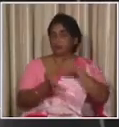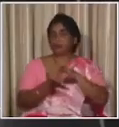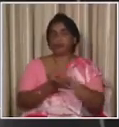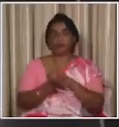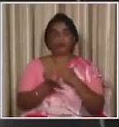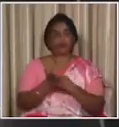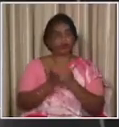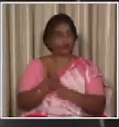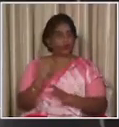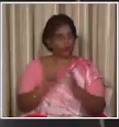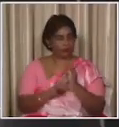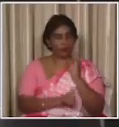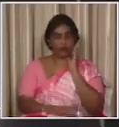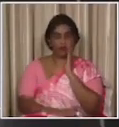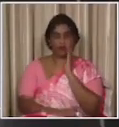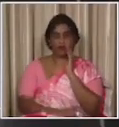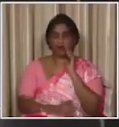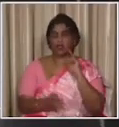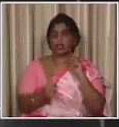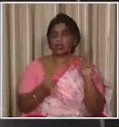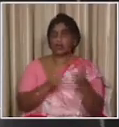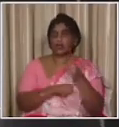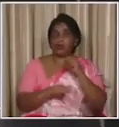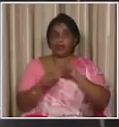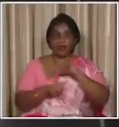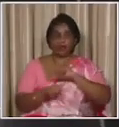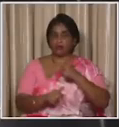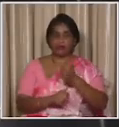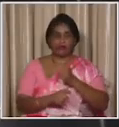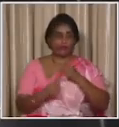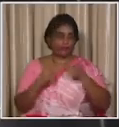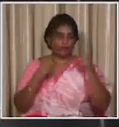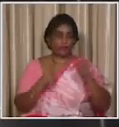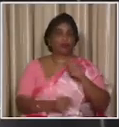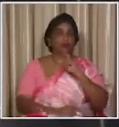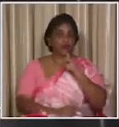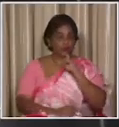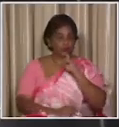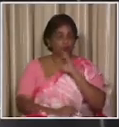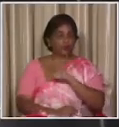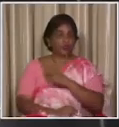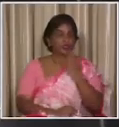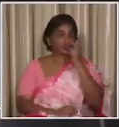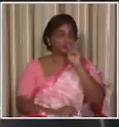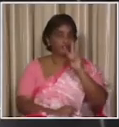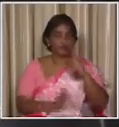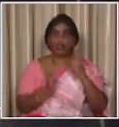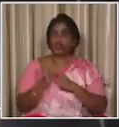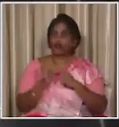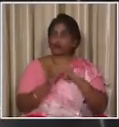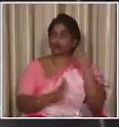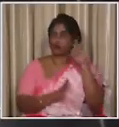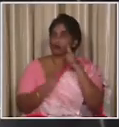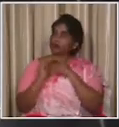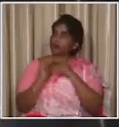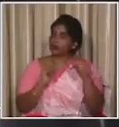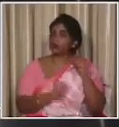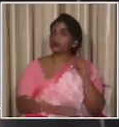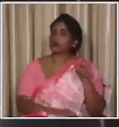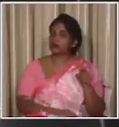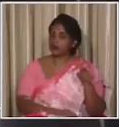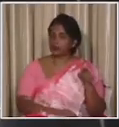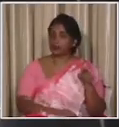කරා රොෂාන් රණසිංහ මැතිතුමා. ක්‍රිකට් ආයතනය විරුද්ධ වුණා. නමුත් අධිකරණයේදී 2023 අගෝස්තු පළවෙනිදා ඉඳලා